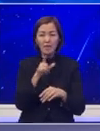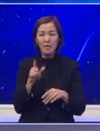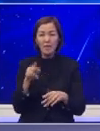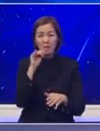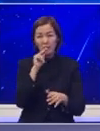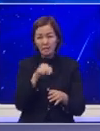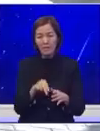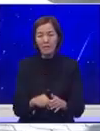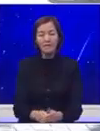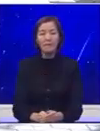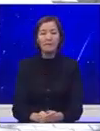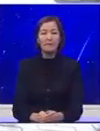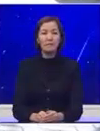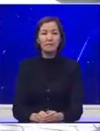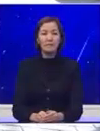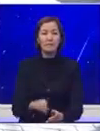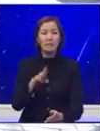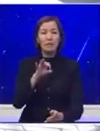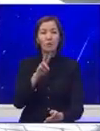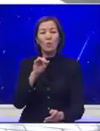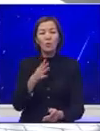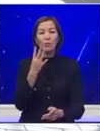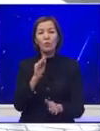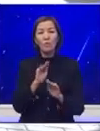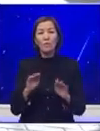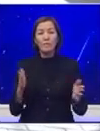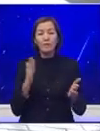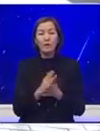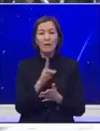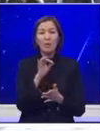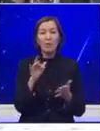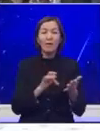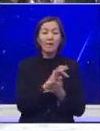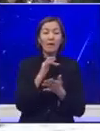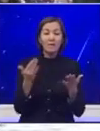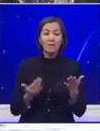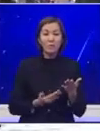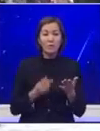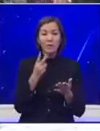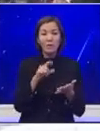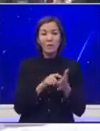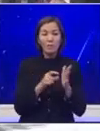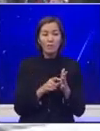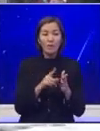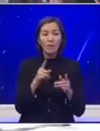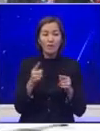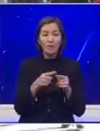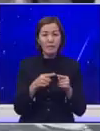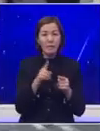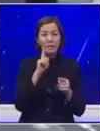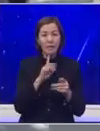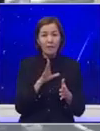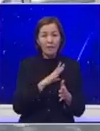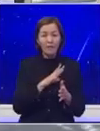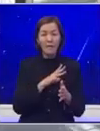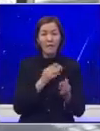сарапшылар. Толқын Оспанованың 4 баласы бар. Қонаев қаласының тұрғыны 2 бөлмелі пәтер жалдап тұрады. Бұрын